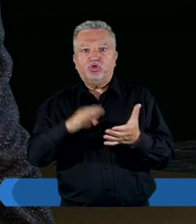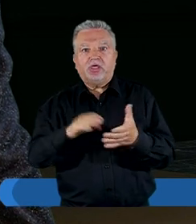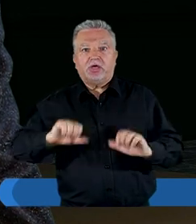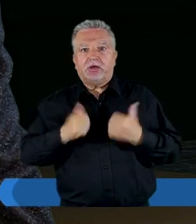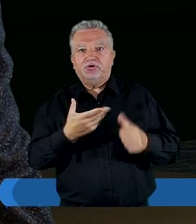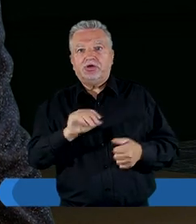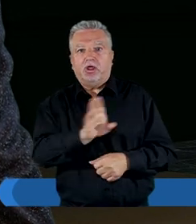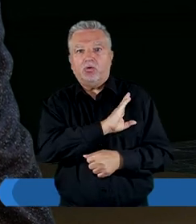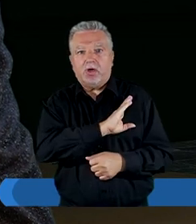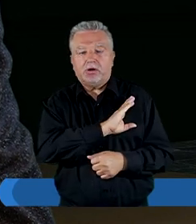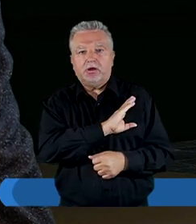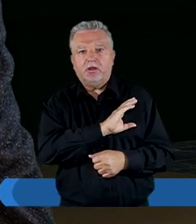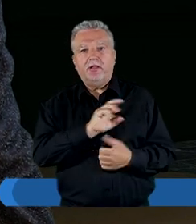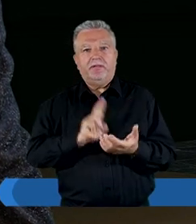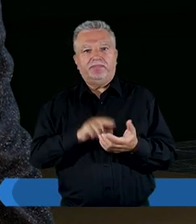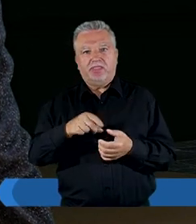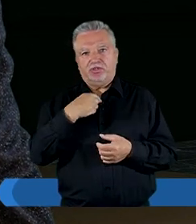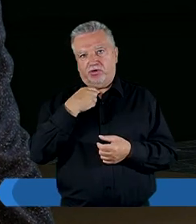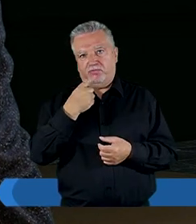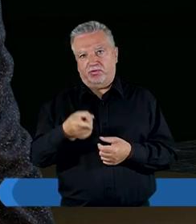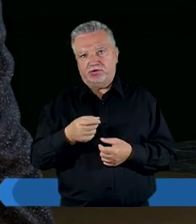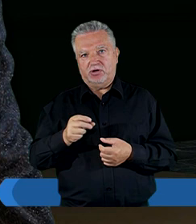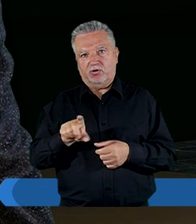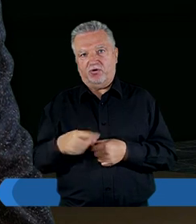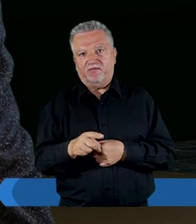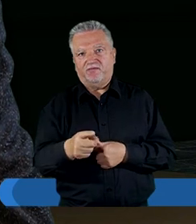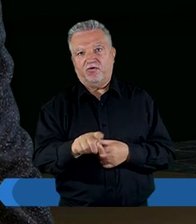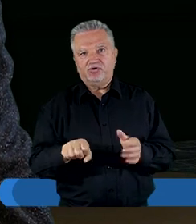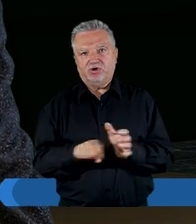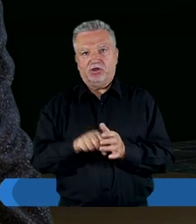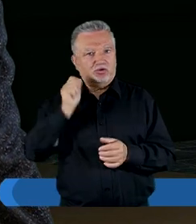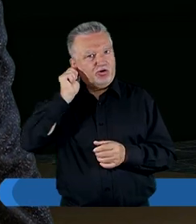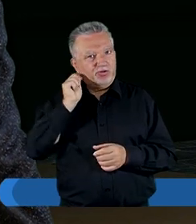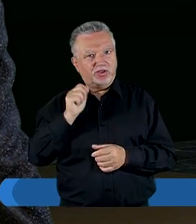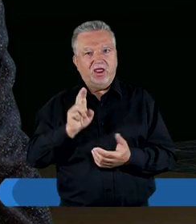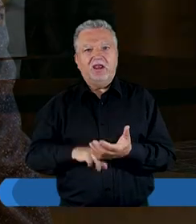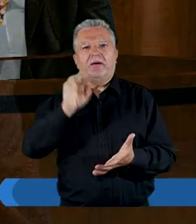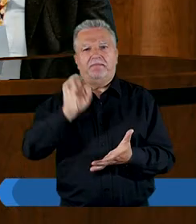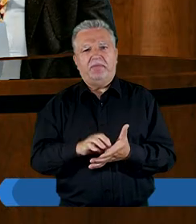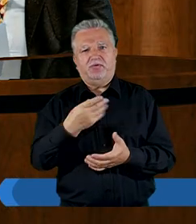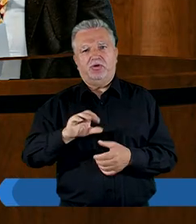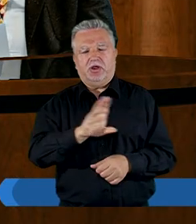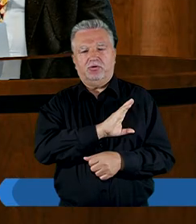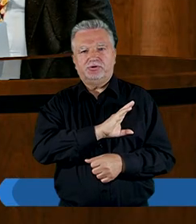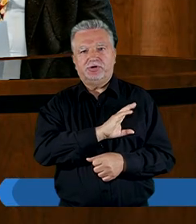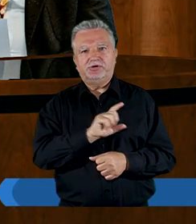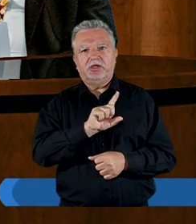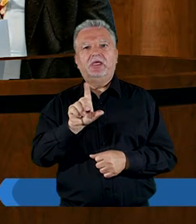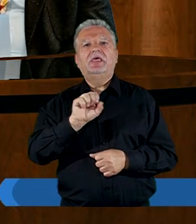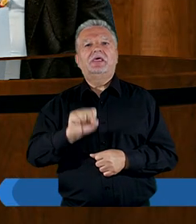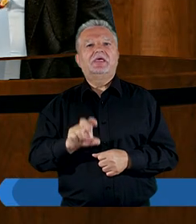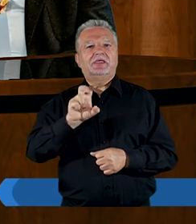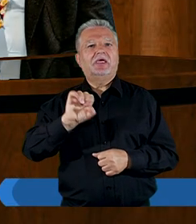nie umarli. Na to rzekł wąż do kobiety: na pewno nie umrzecie. Księga Zachariasza,